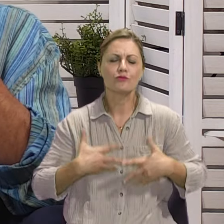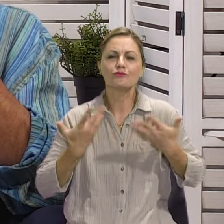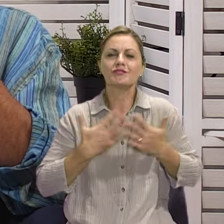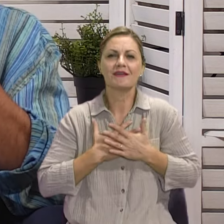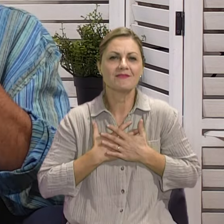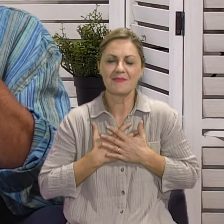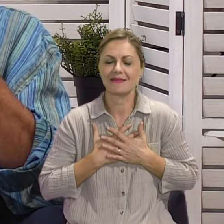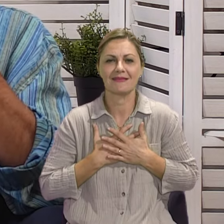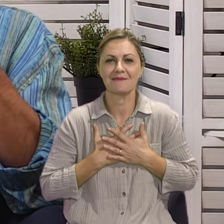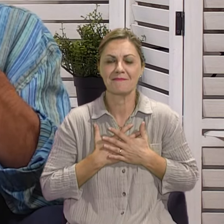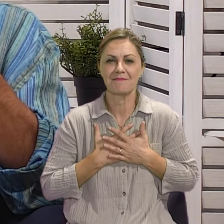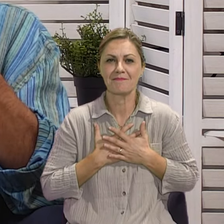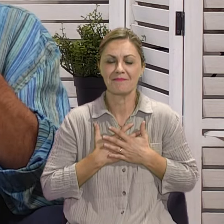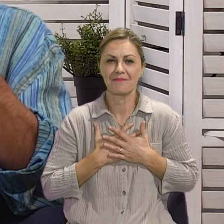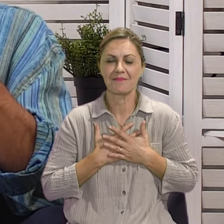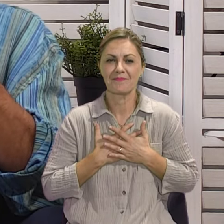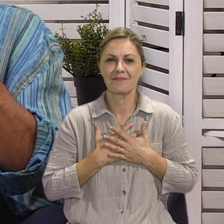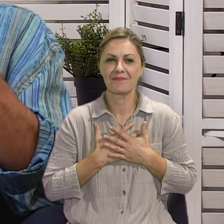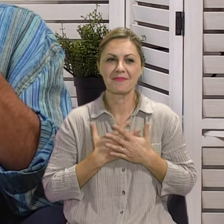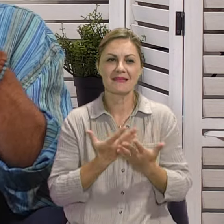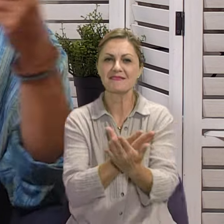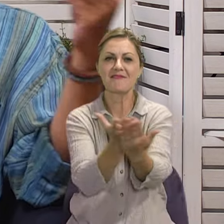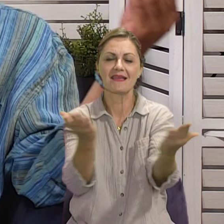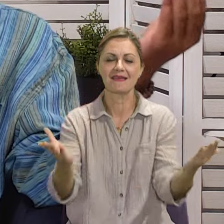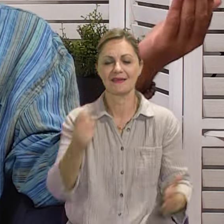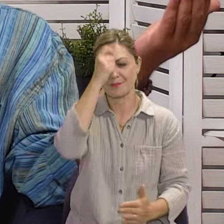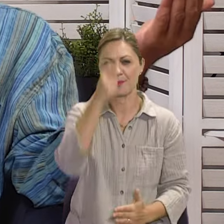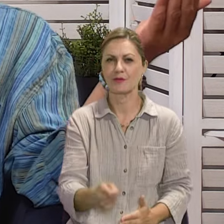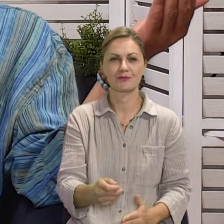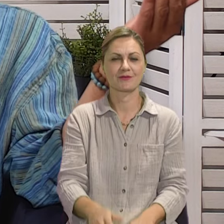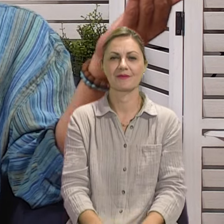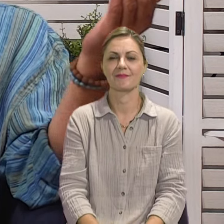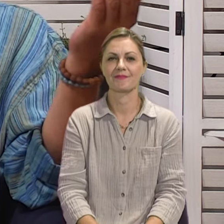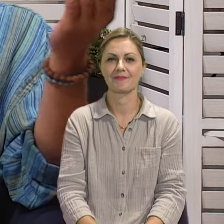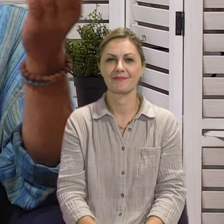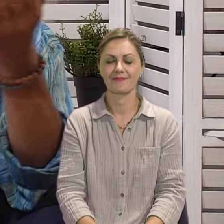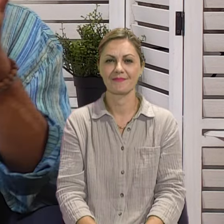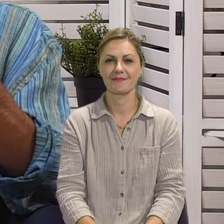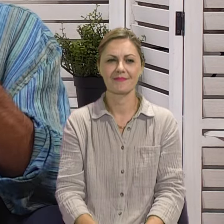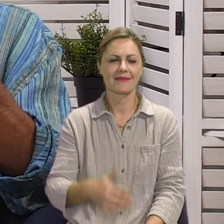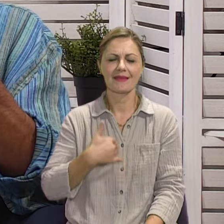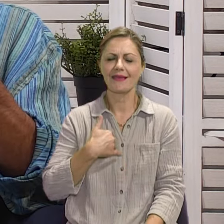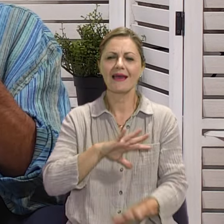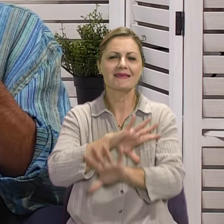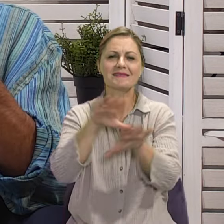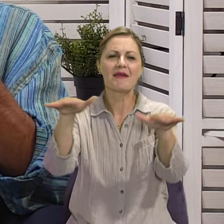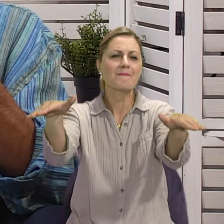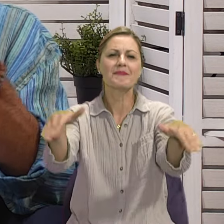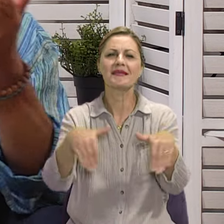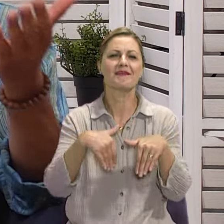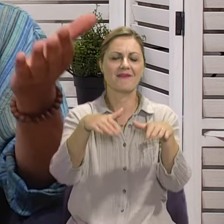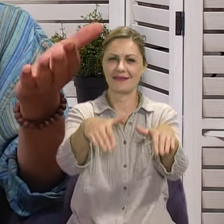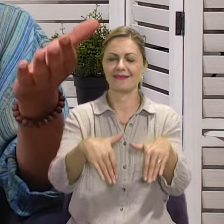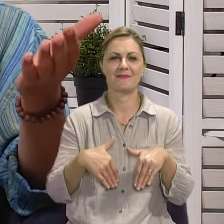tog aspekta što ste me pitali, ja idem kroz sve kompozitore.